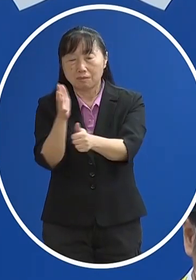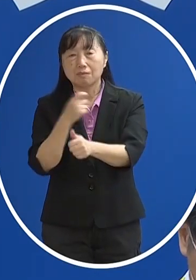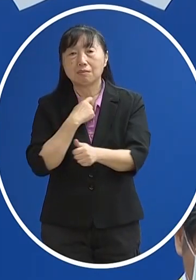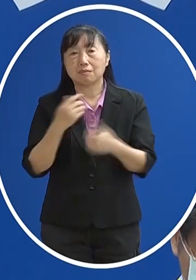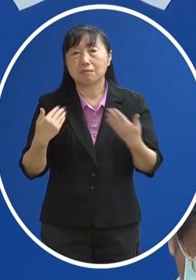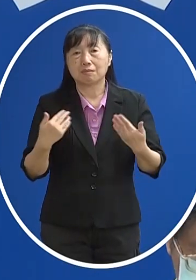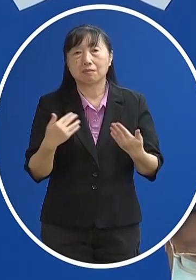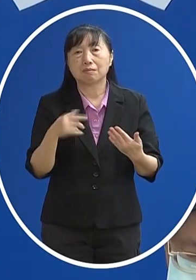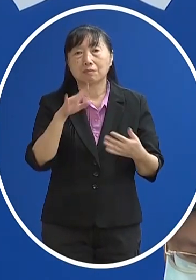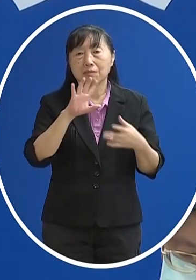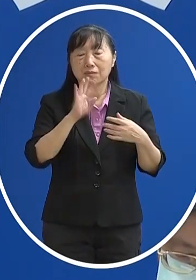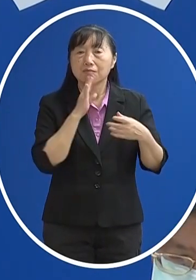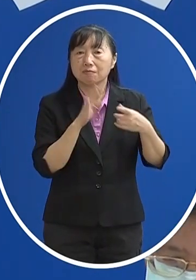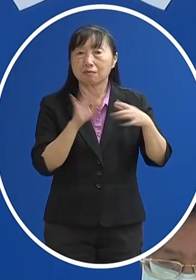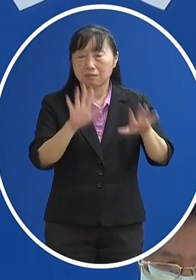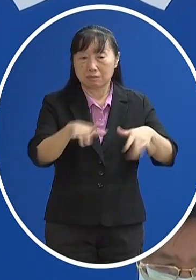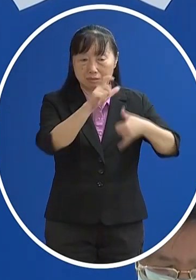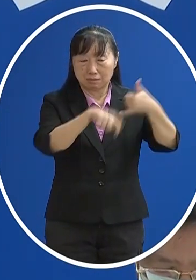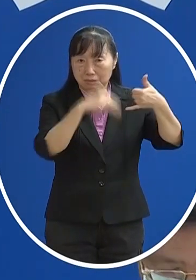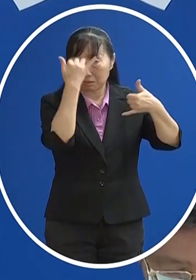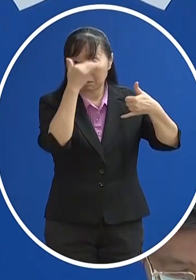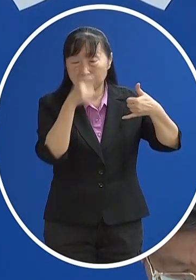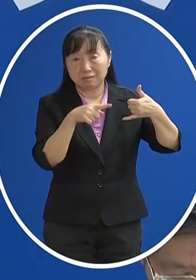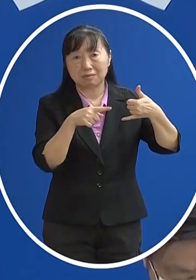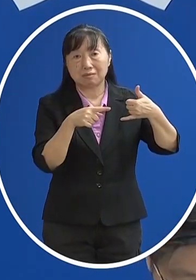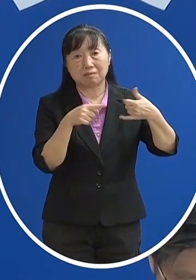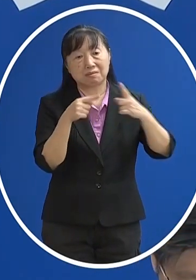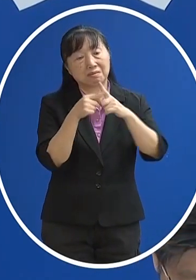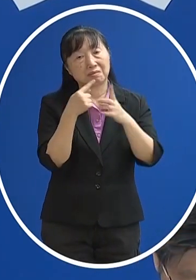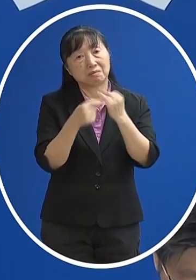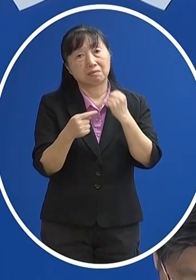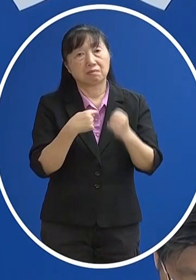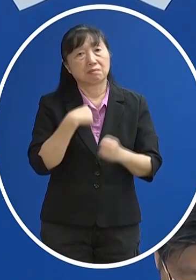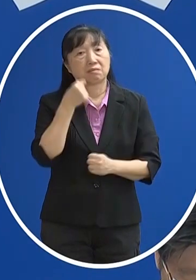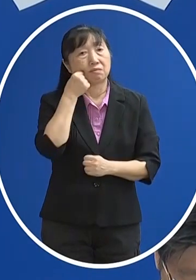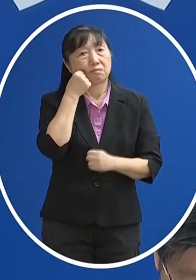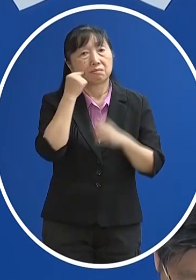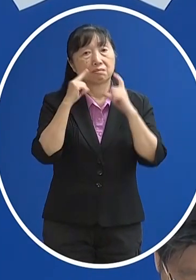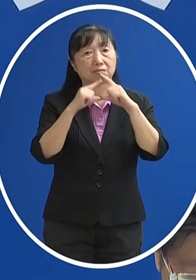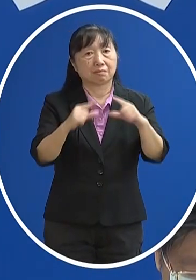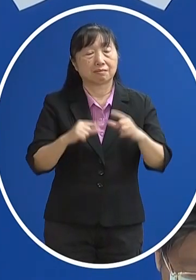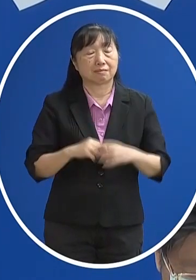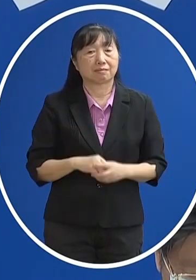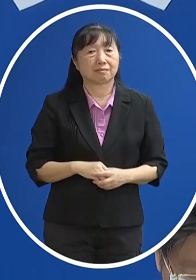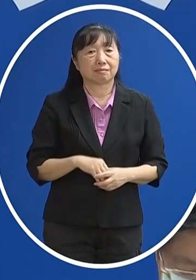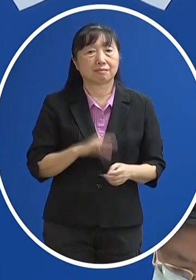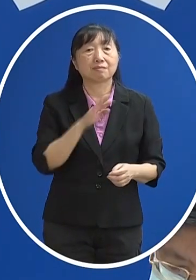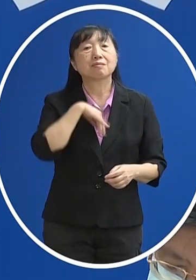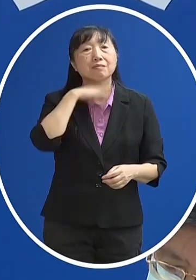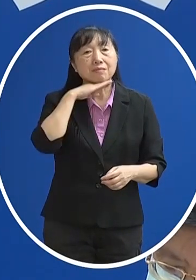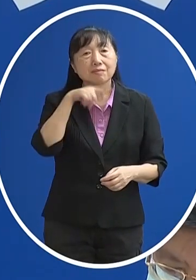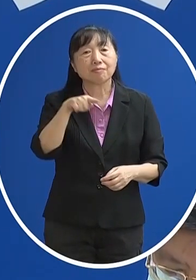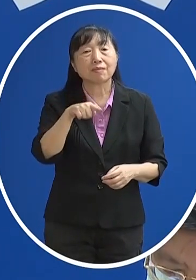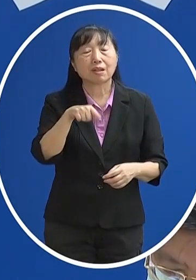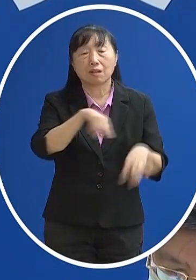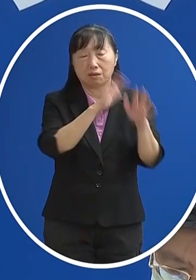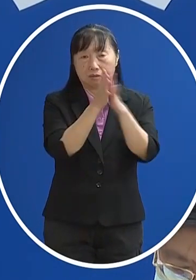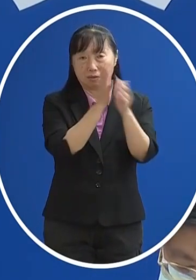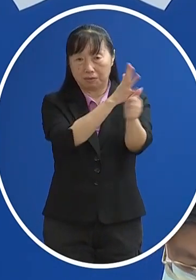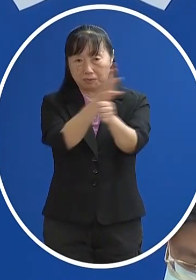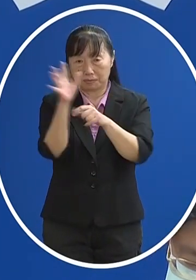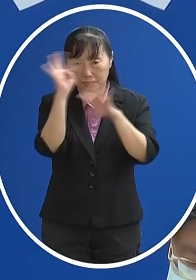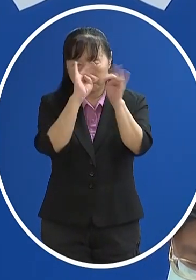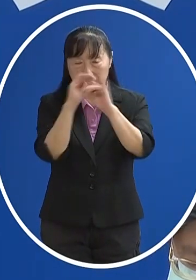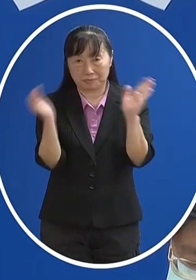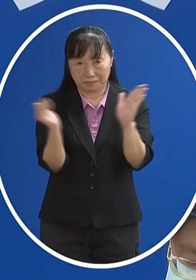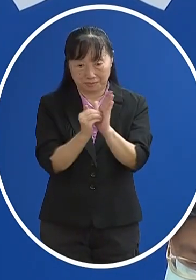无症状的比例，我们现在没有办法给你一个 很明确的数字，不过应该傍晚的疫调如果确实都做完，应